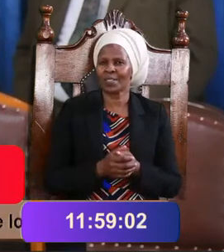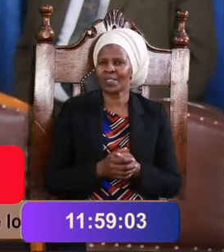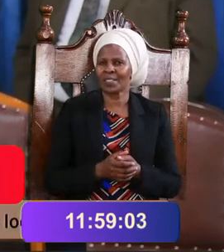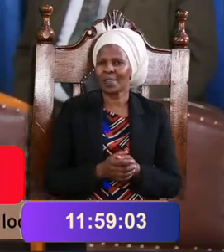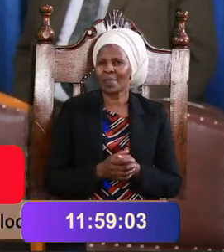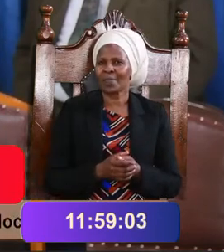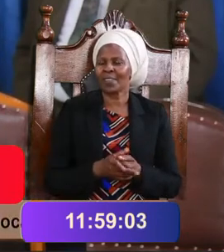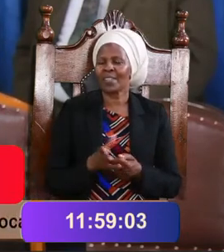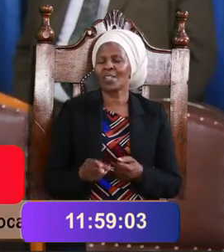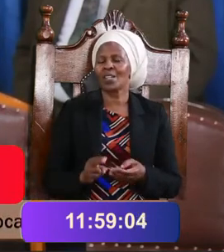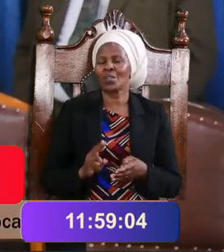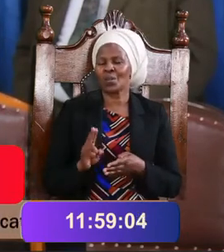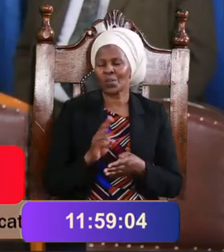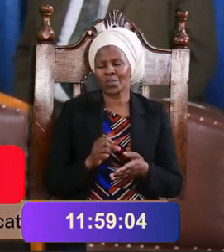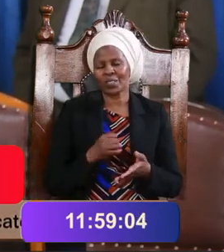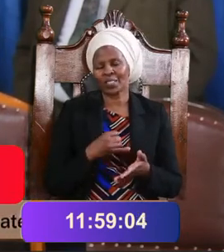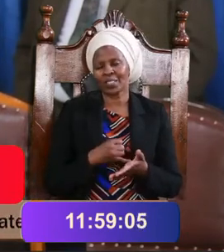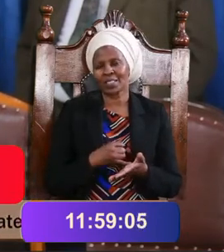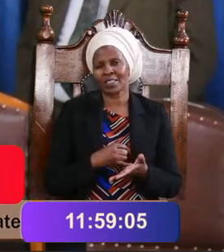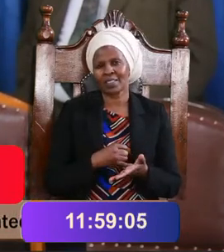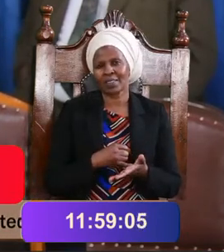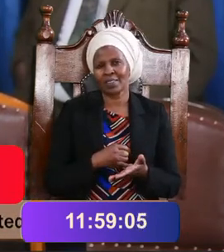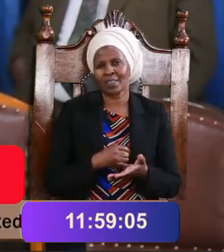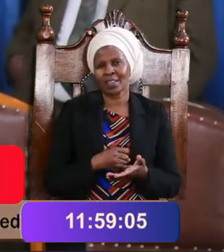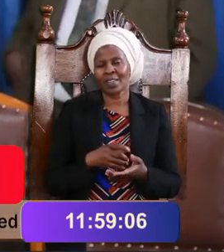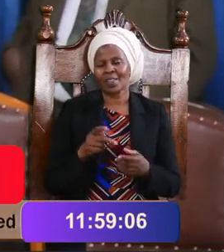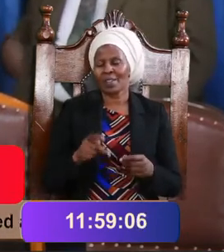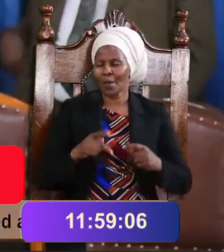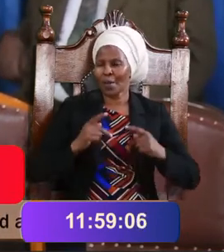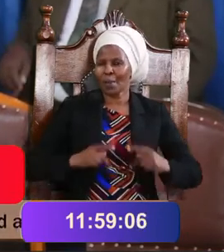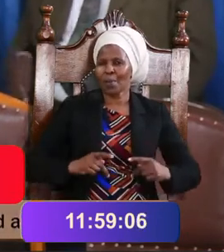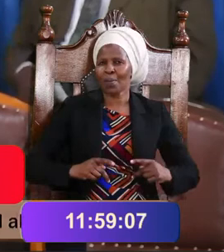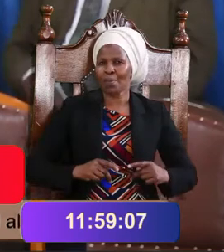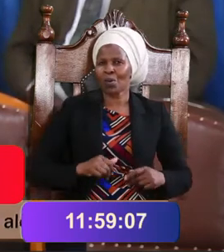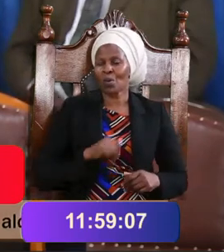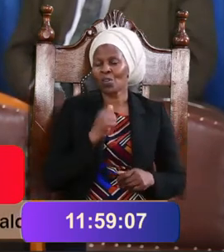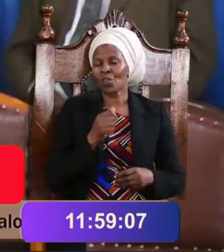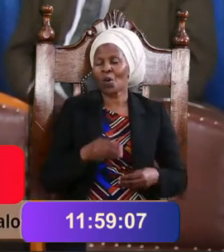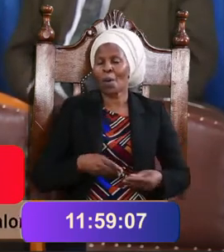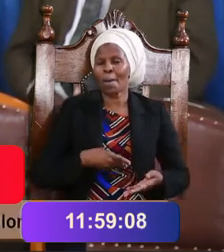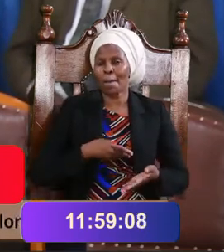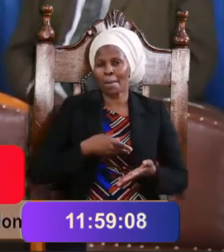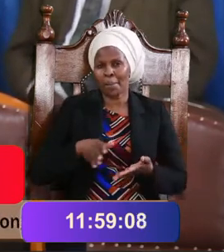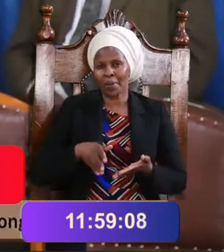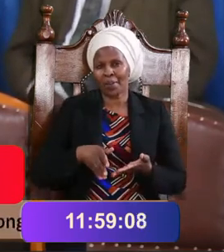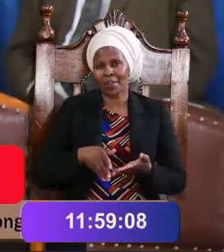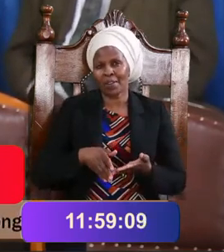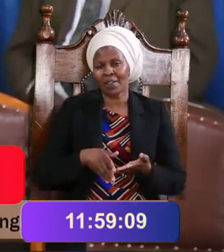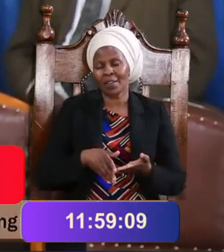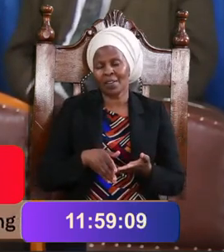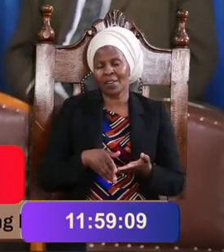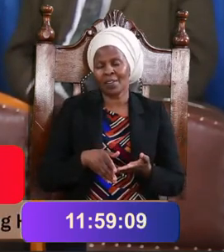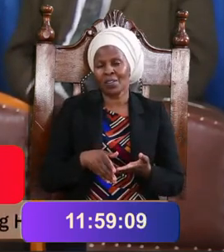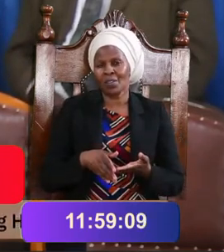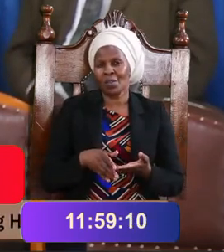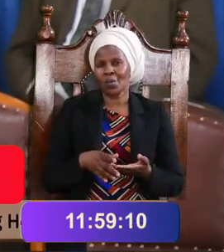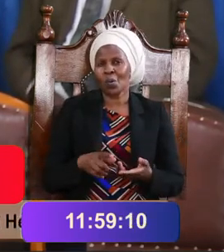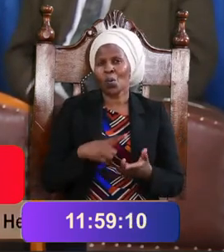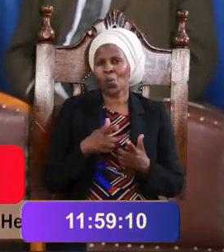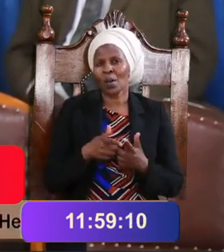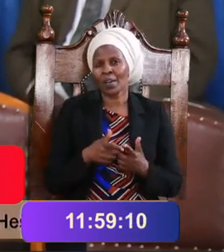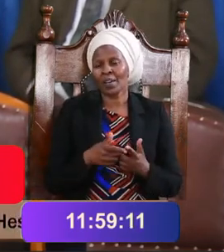pia wanakula. Watu hawawezi kulipia gharama pia ya wakati wako na ugonjwa,